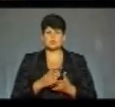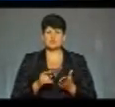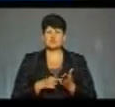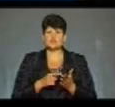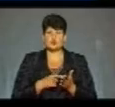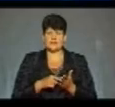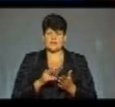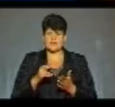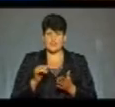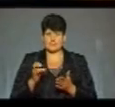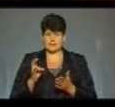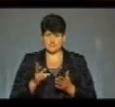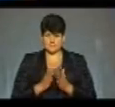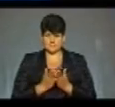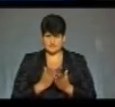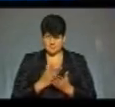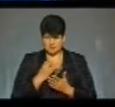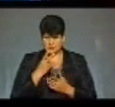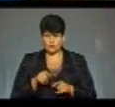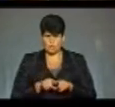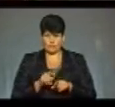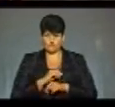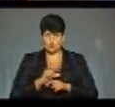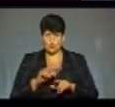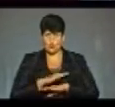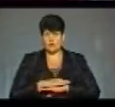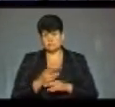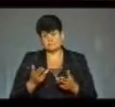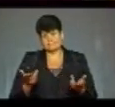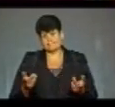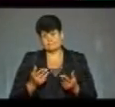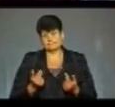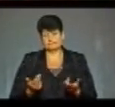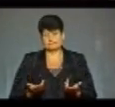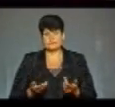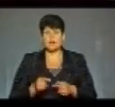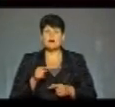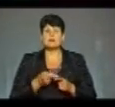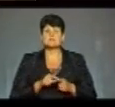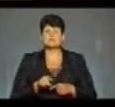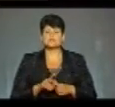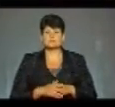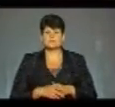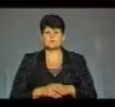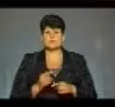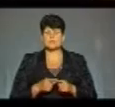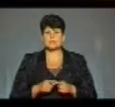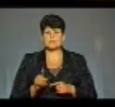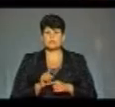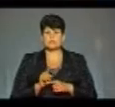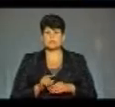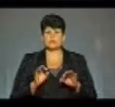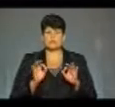бачите, такий. Ага. Це як в школі? Ну, мабуть. Так, а це що? А це нормативно-правові